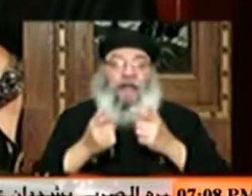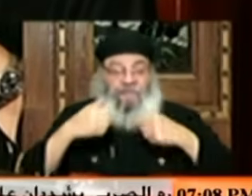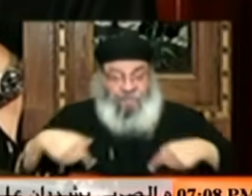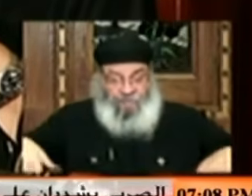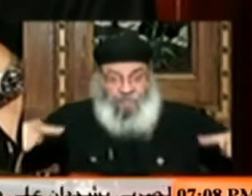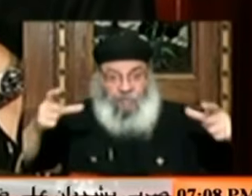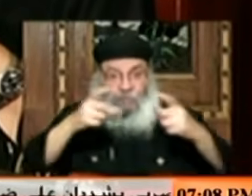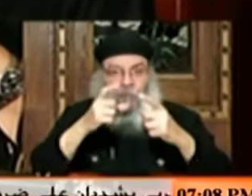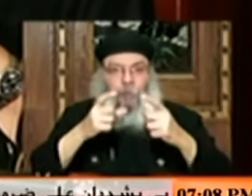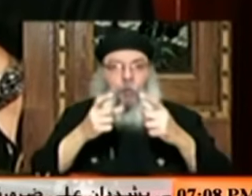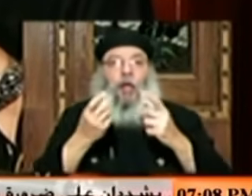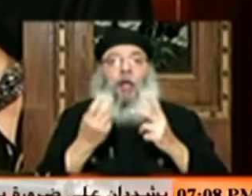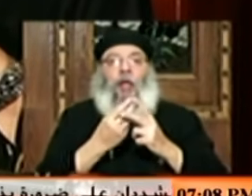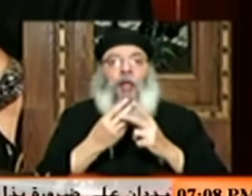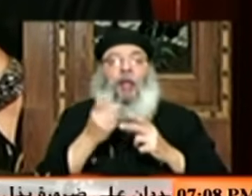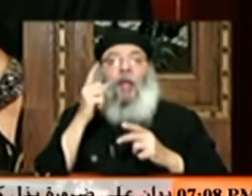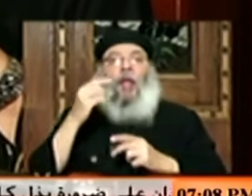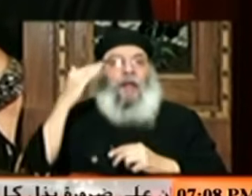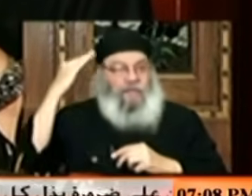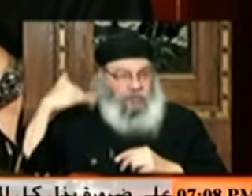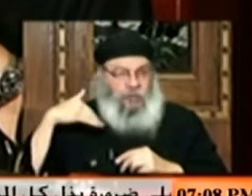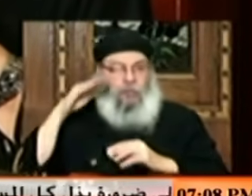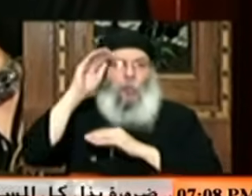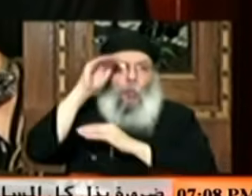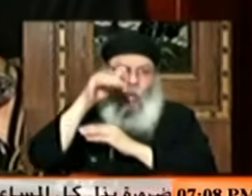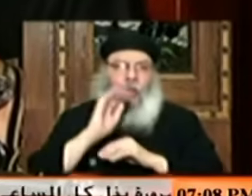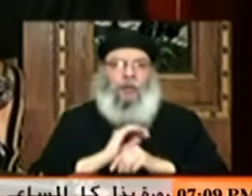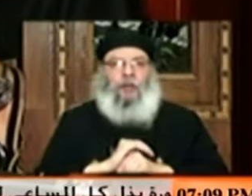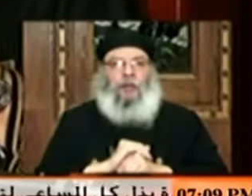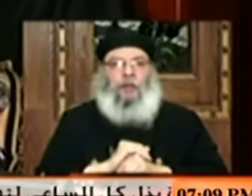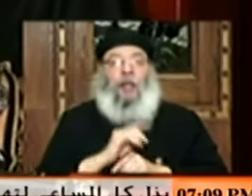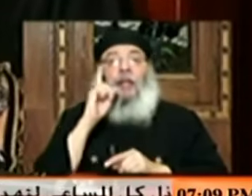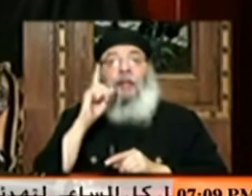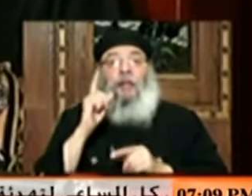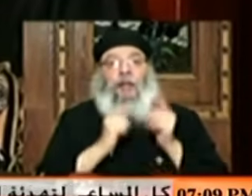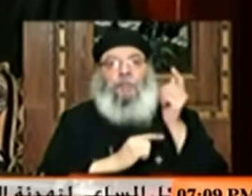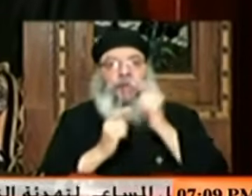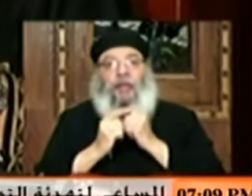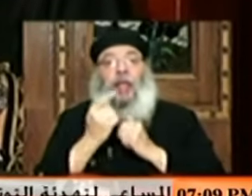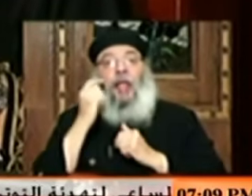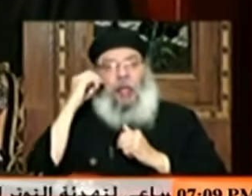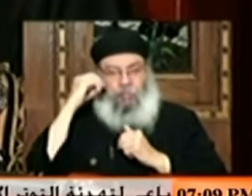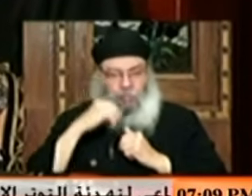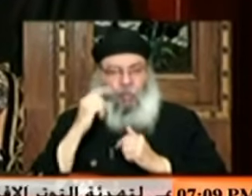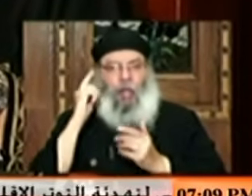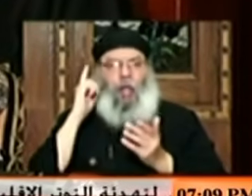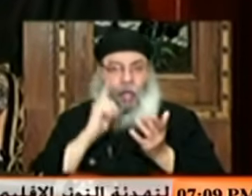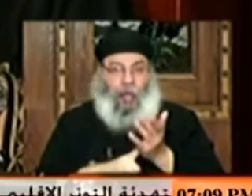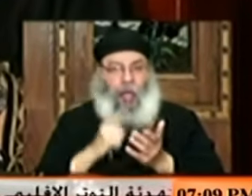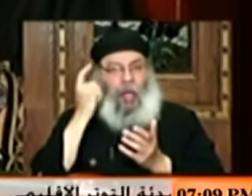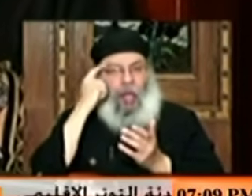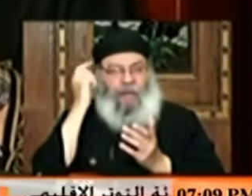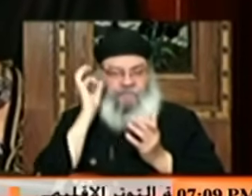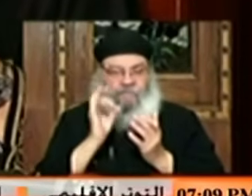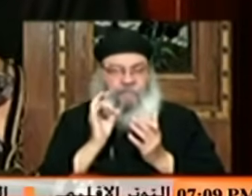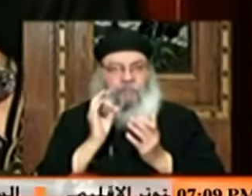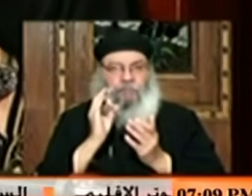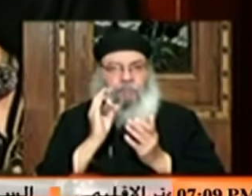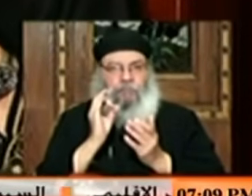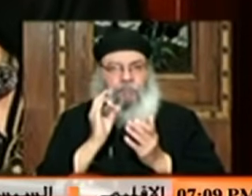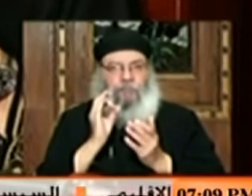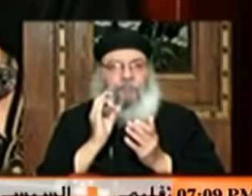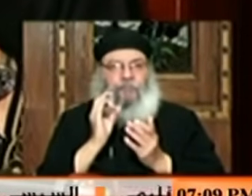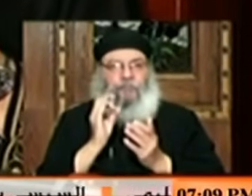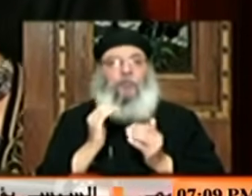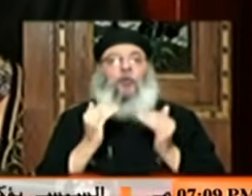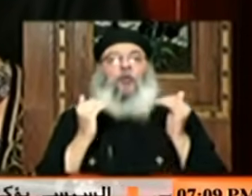الجمع المراه المنحنيه لكن المسيح قصد انه يكون يوم سبت يوم السبت